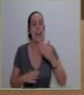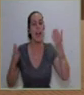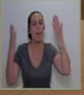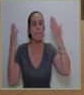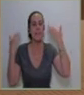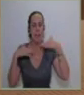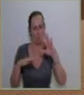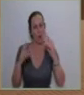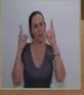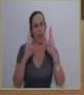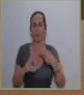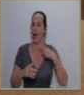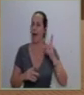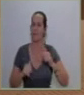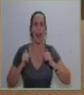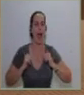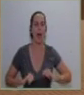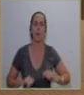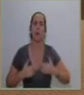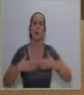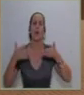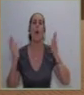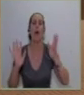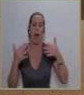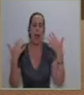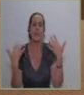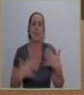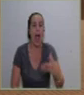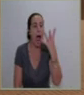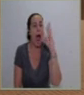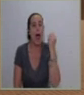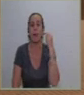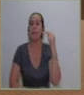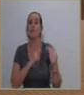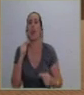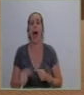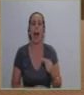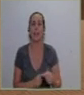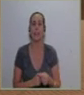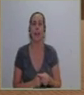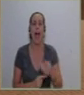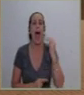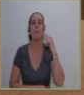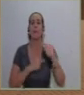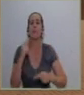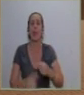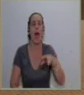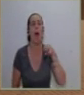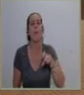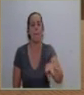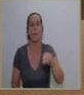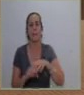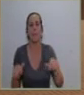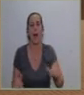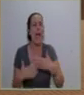ממצרים. בוא נעצור שנייה, אני חייב לנו. אני כל כך עייף. 40 שנה! 40 שנה במדבר!